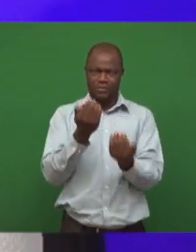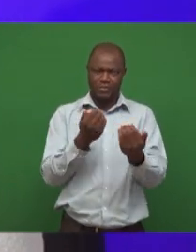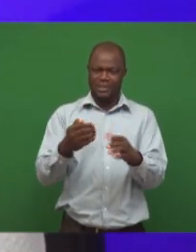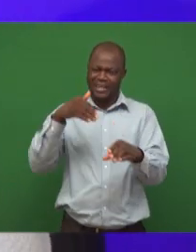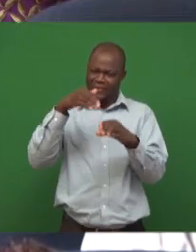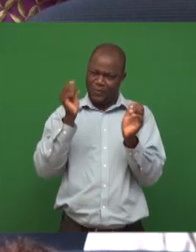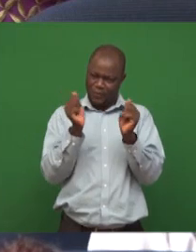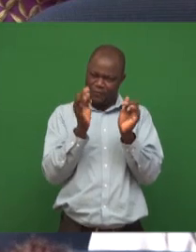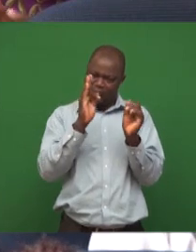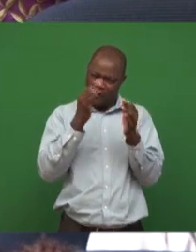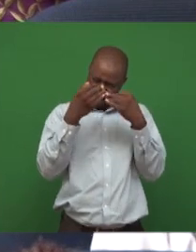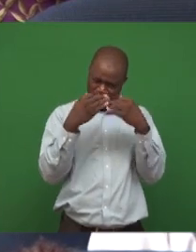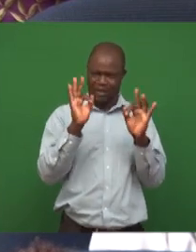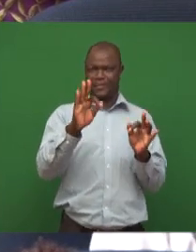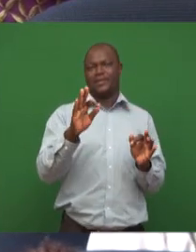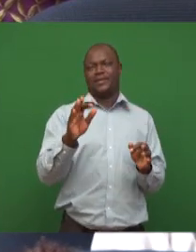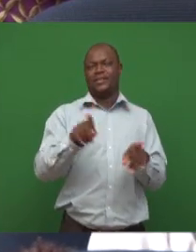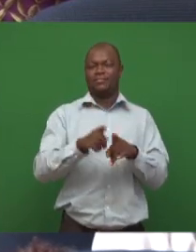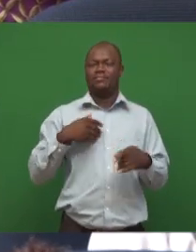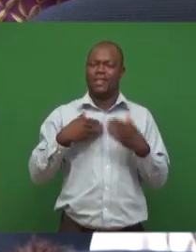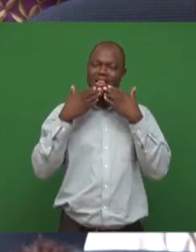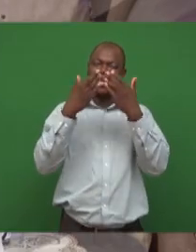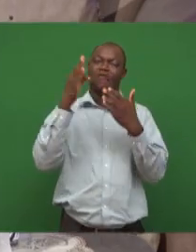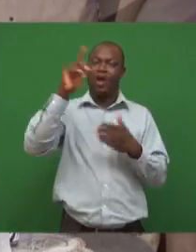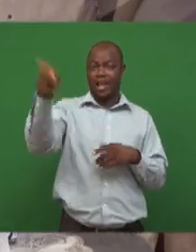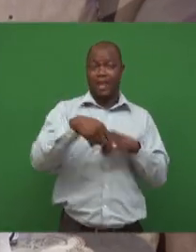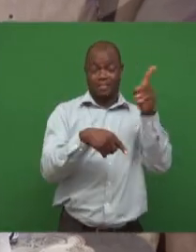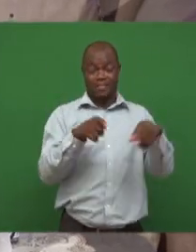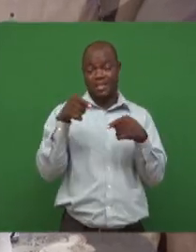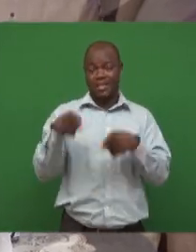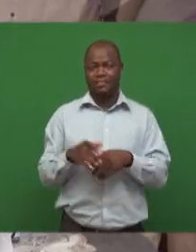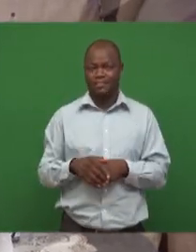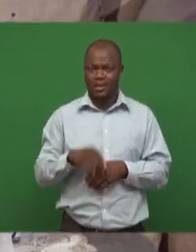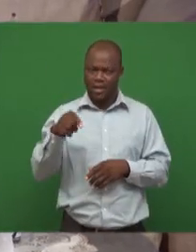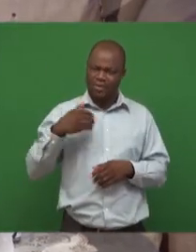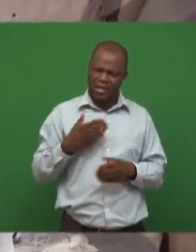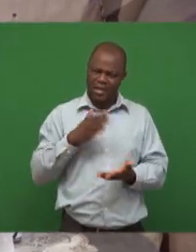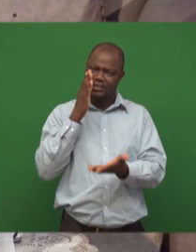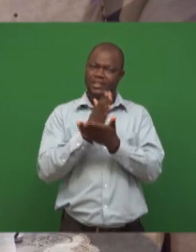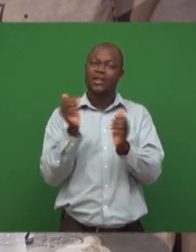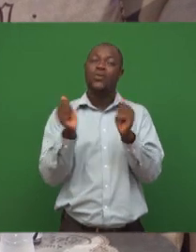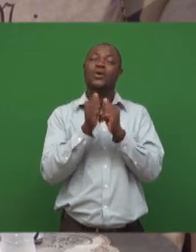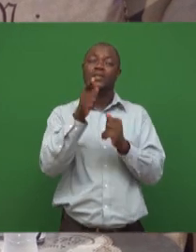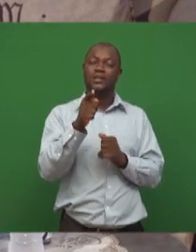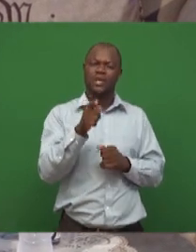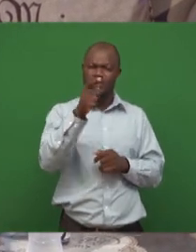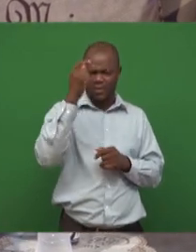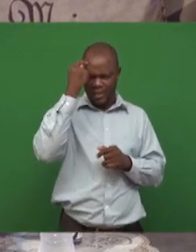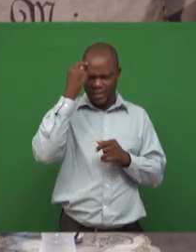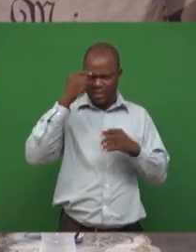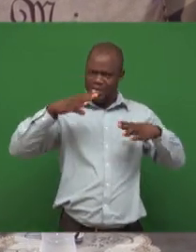pachena zvakare. Tinovatenda nekunge vari pano. Asi regai ndibva ndatanga naIrene.